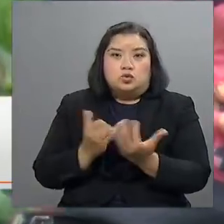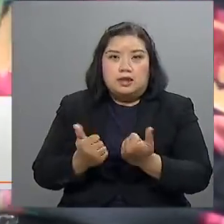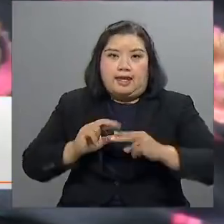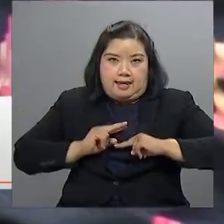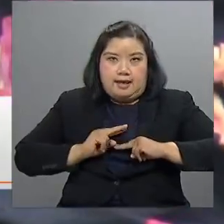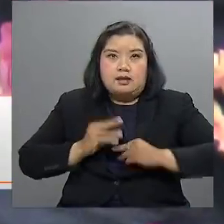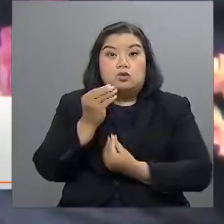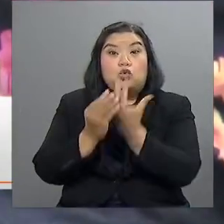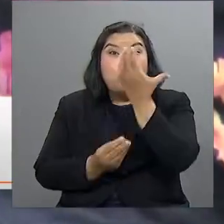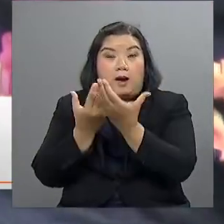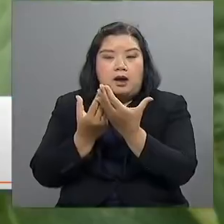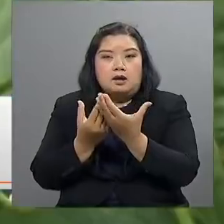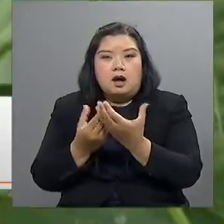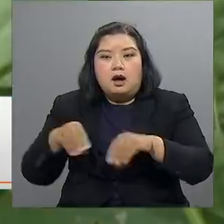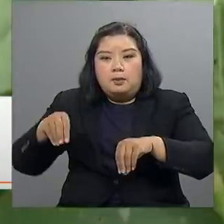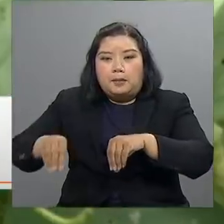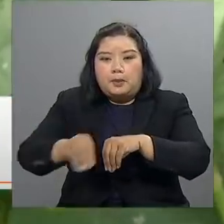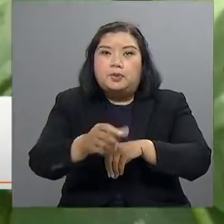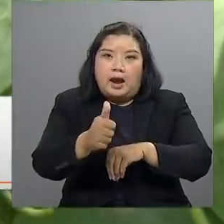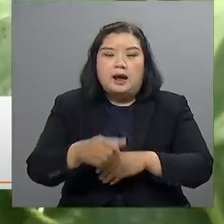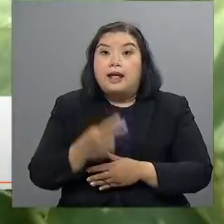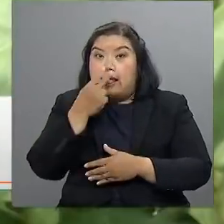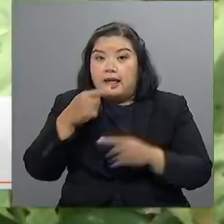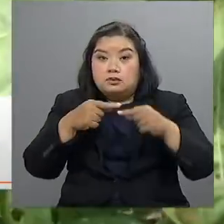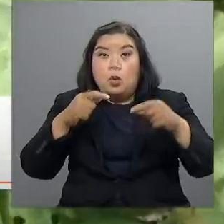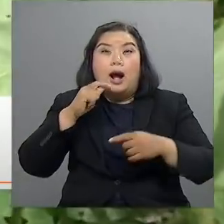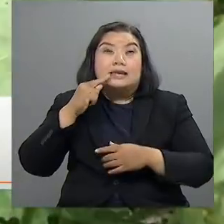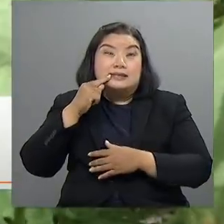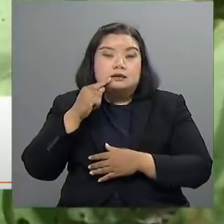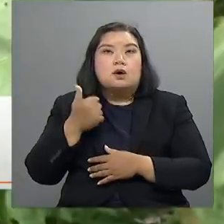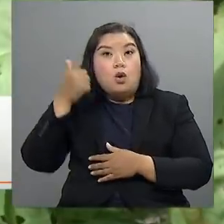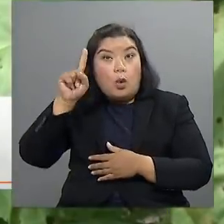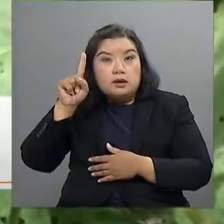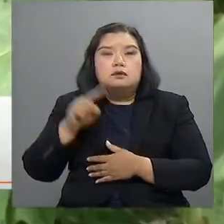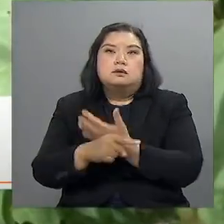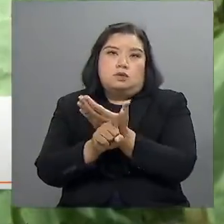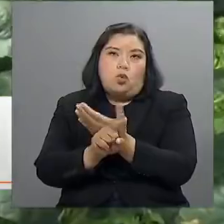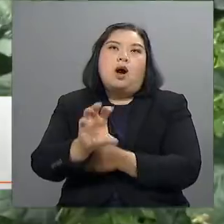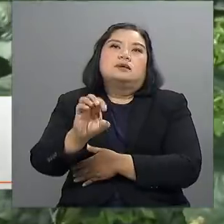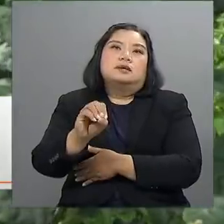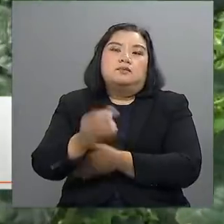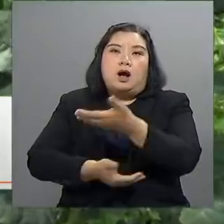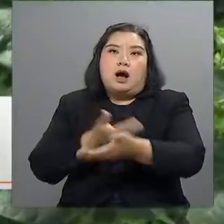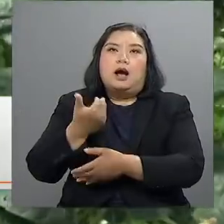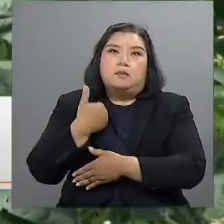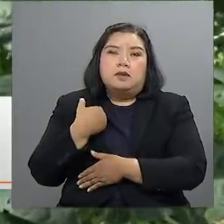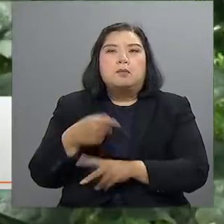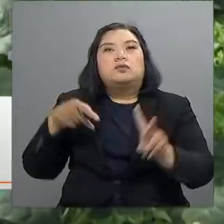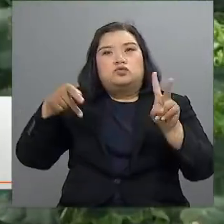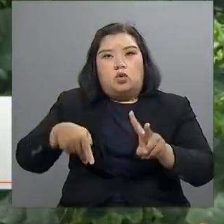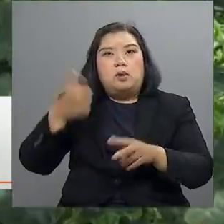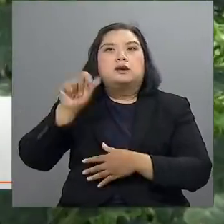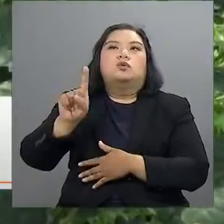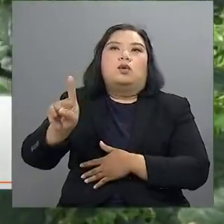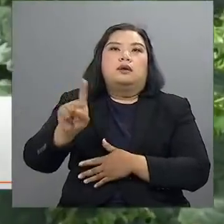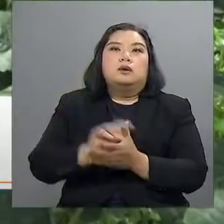พิษค่ะโดยถั่วฝักยาวที่ปลูกเก็บเกี่ยวได้วันละ50กิโลกรั ม ขายได้วันละ 2,000 กว่าบาทค่ะก็เลยทำให้วัยรุ่น